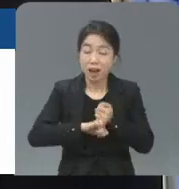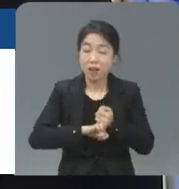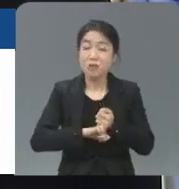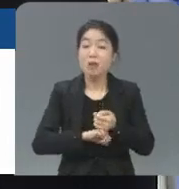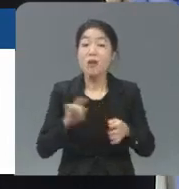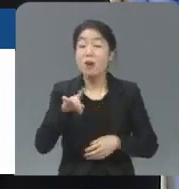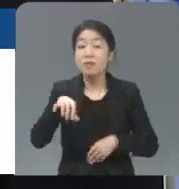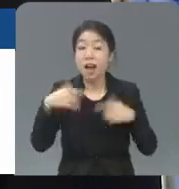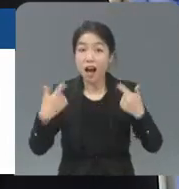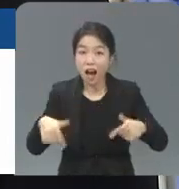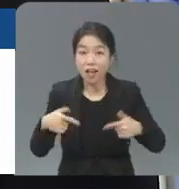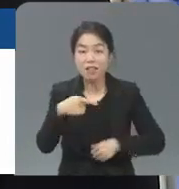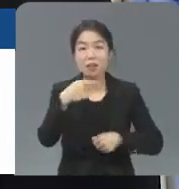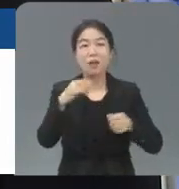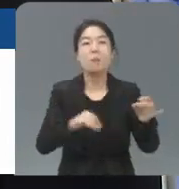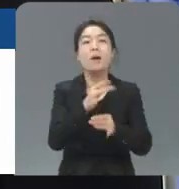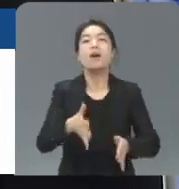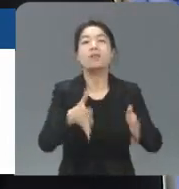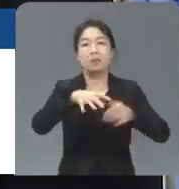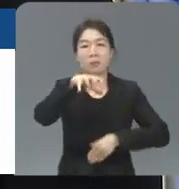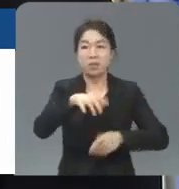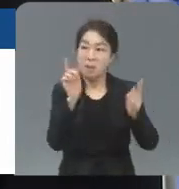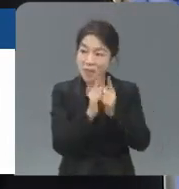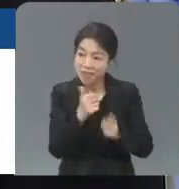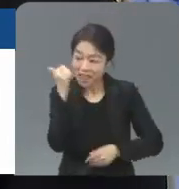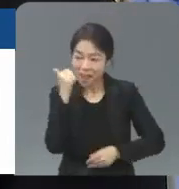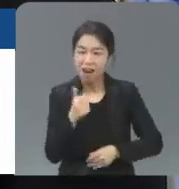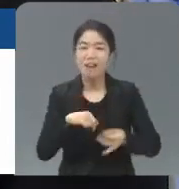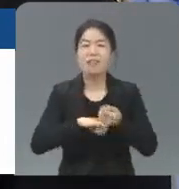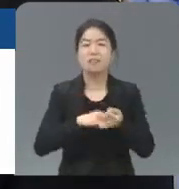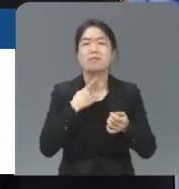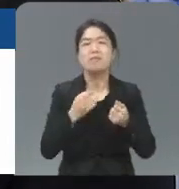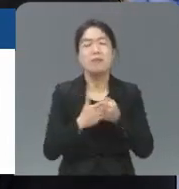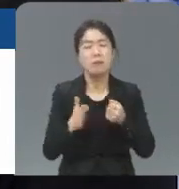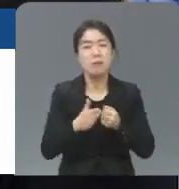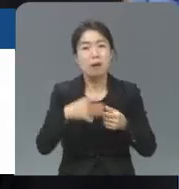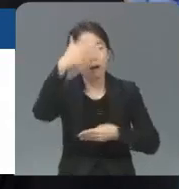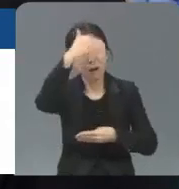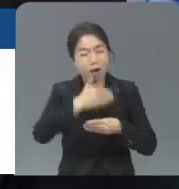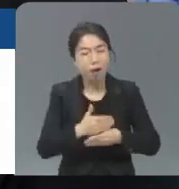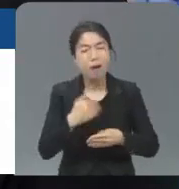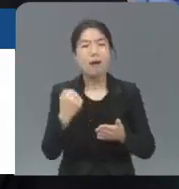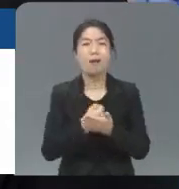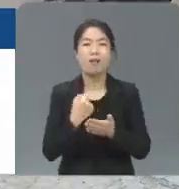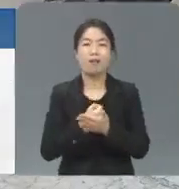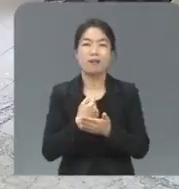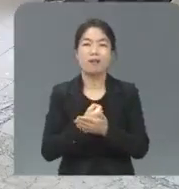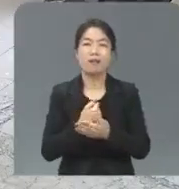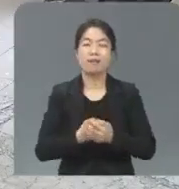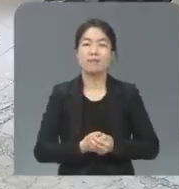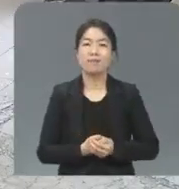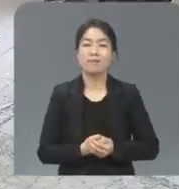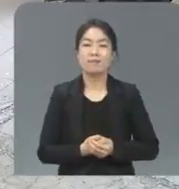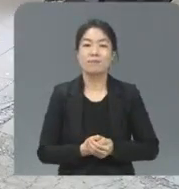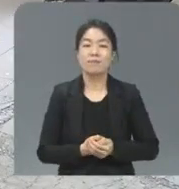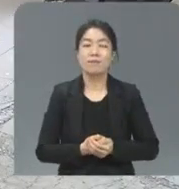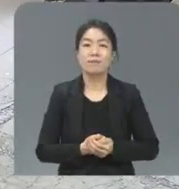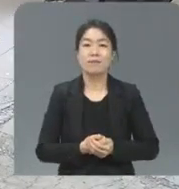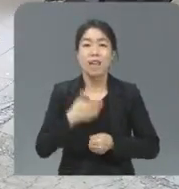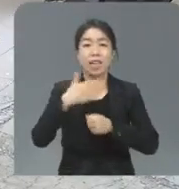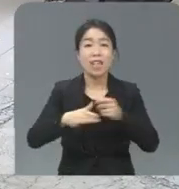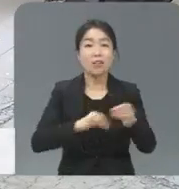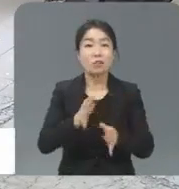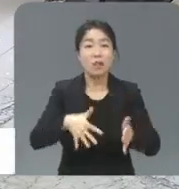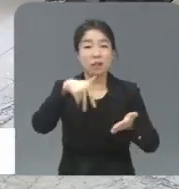잡아도 항상 대백 위주로 잡았고 그래서 없어진다고 하니까 너무 아쉽고. 대백 측은